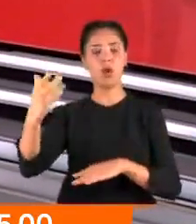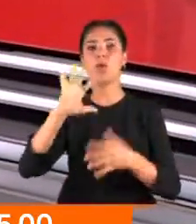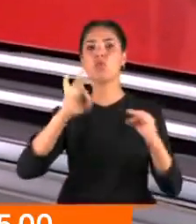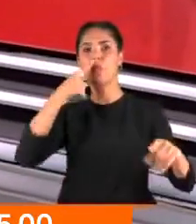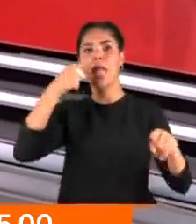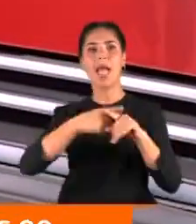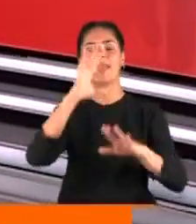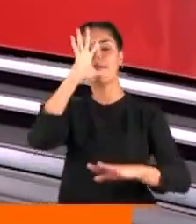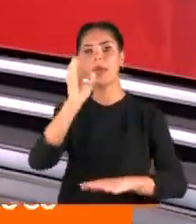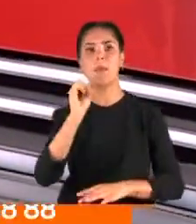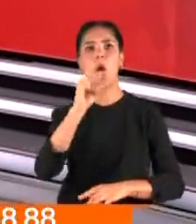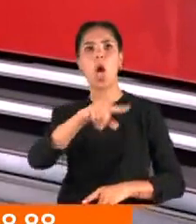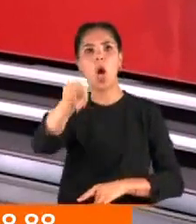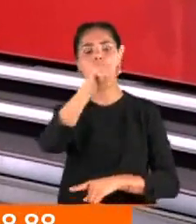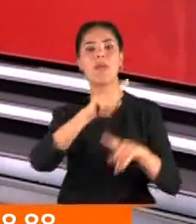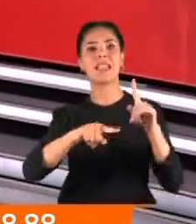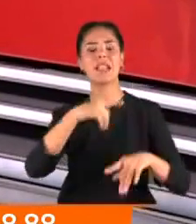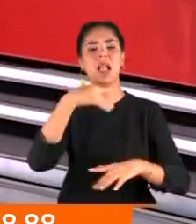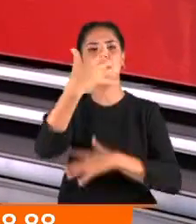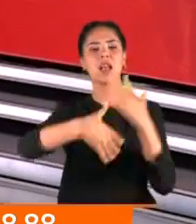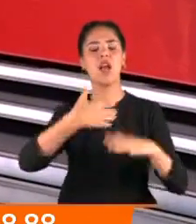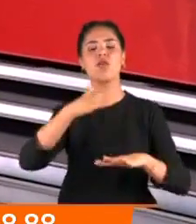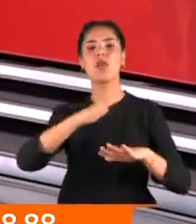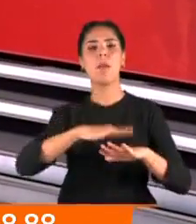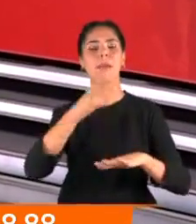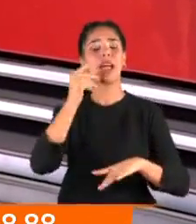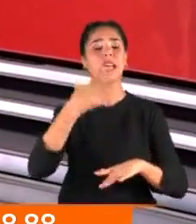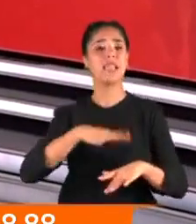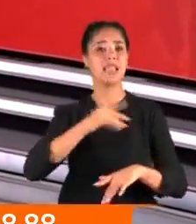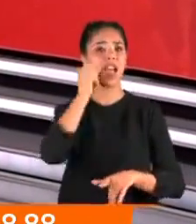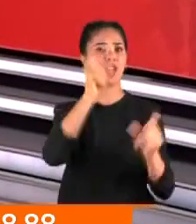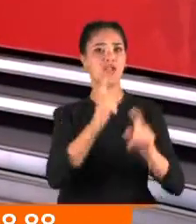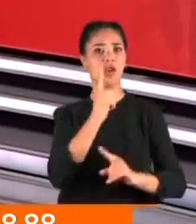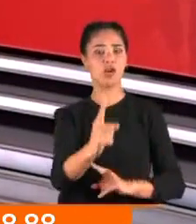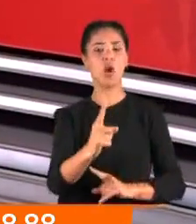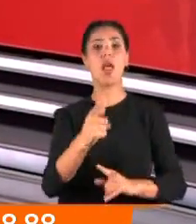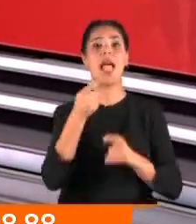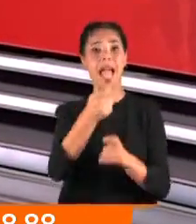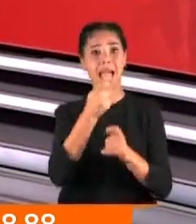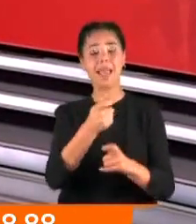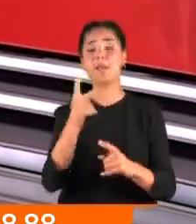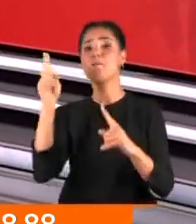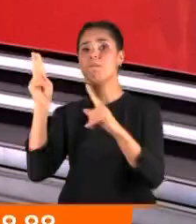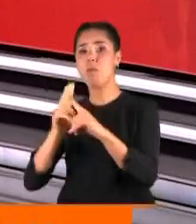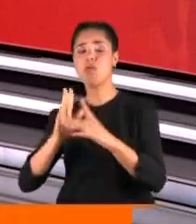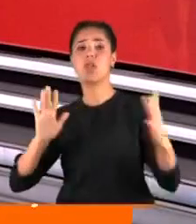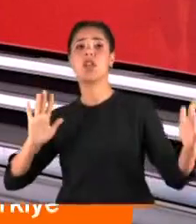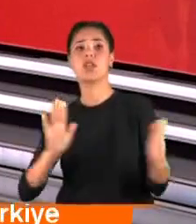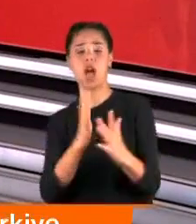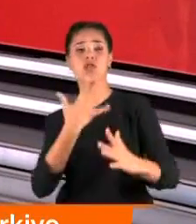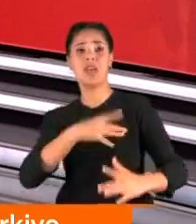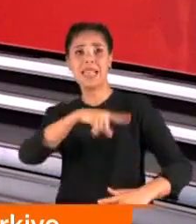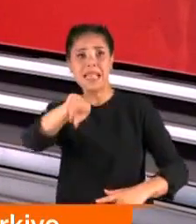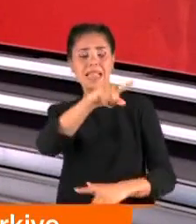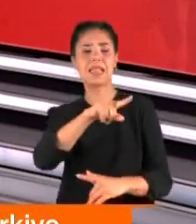hedefinde öğretmenleri siyasete alet etmek isteyenler vardı. Eğitimcilerle, eğitim neferleriyle polisi karşı karşıya getirme